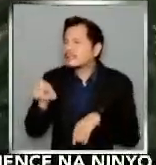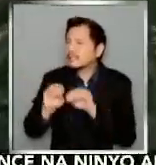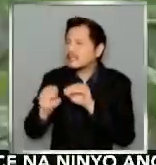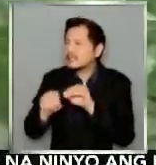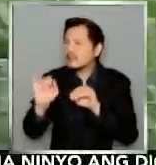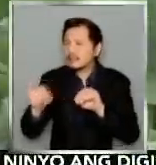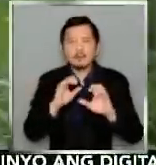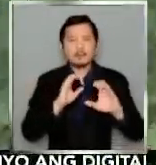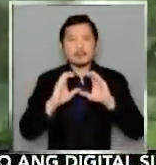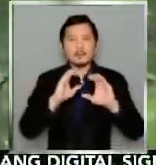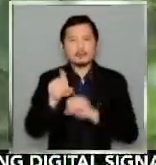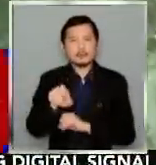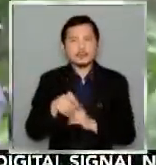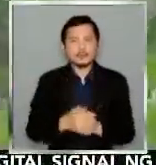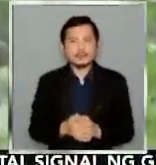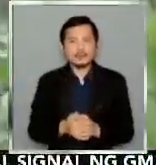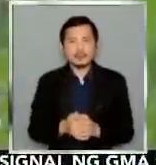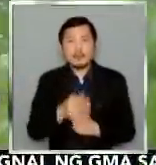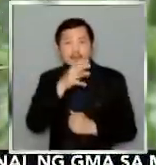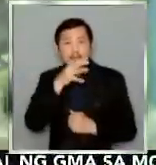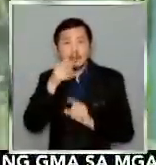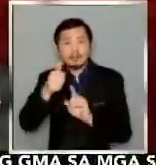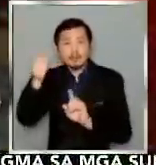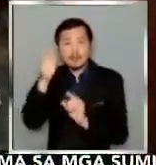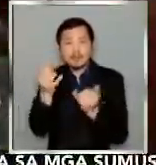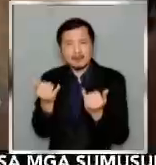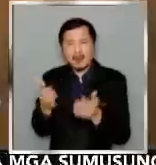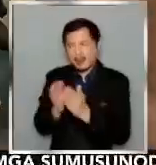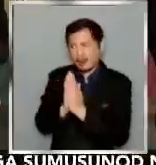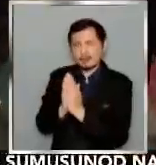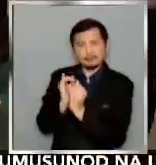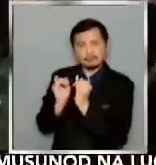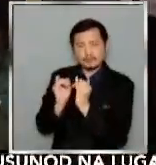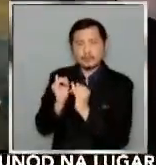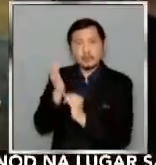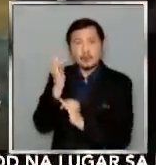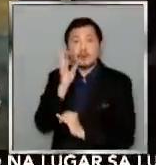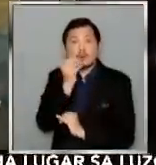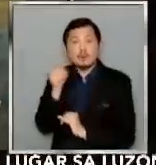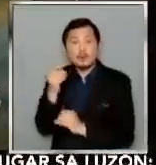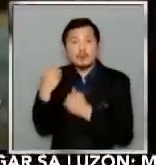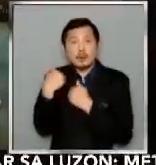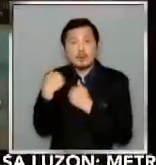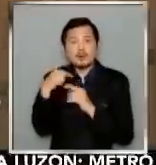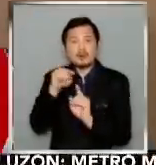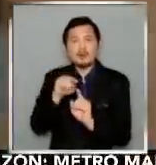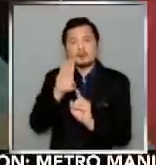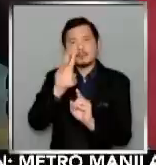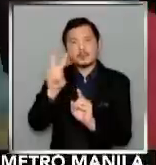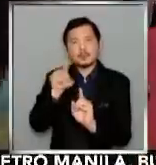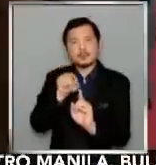naming makuha ang panig ng Agriculture Department na sa ngayon ay hahawakan muna ni President Bongbong Marcos. Katrina